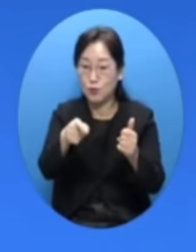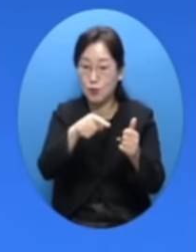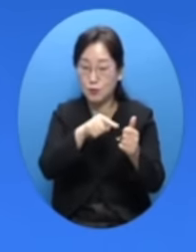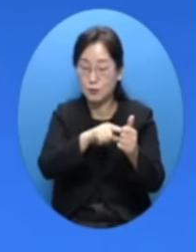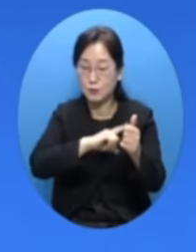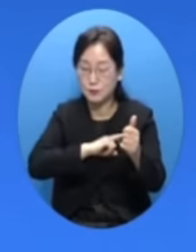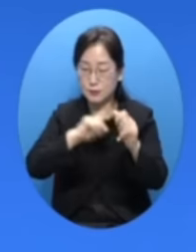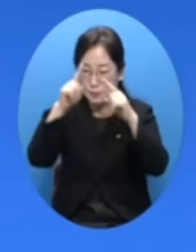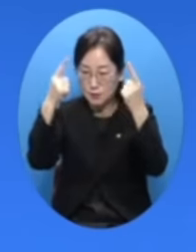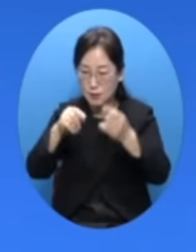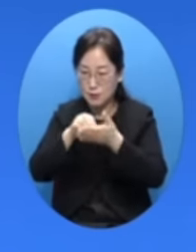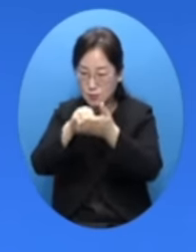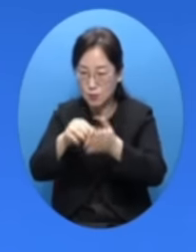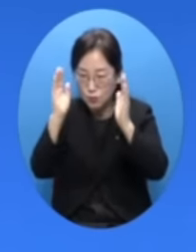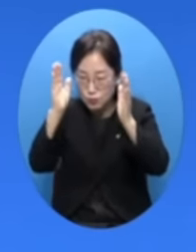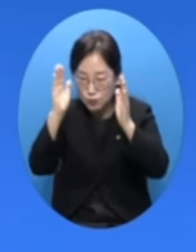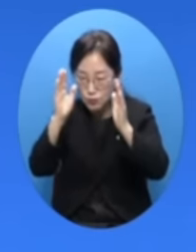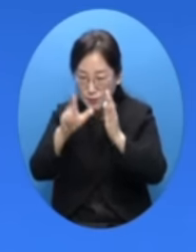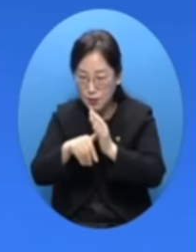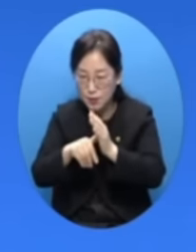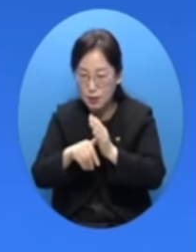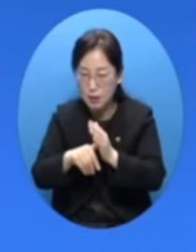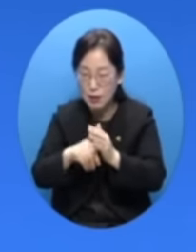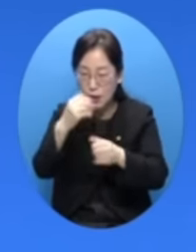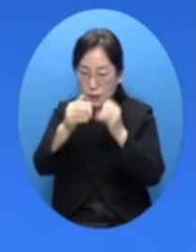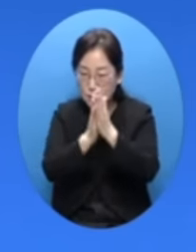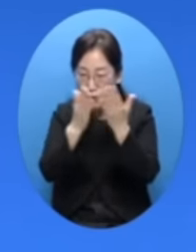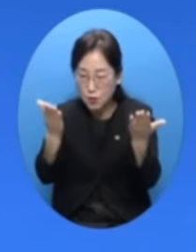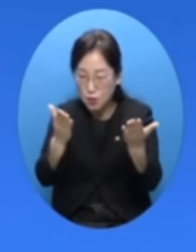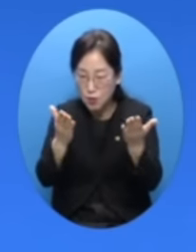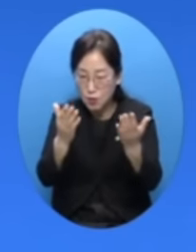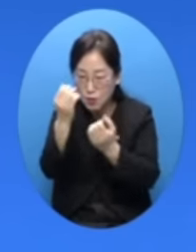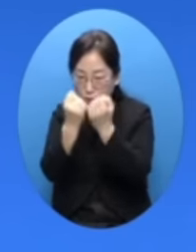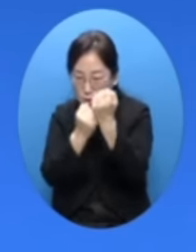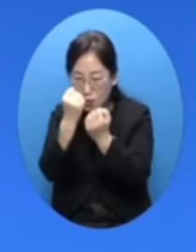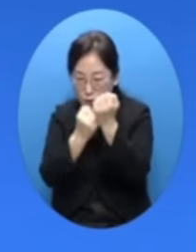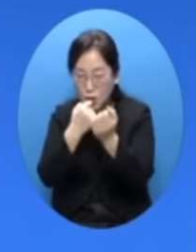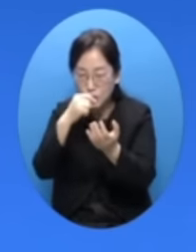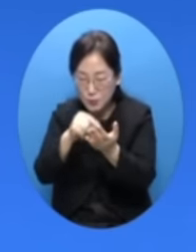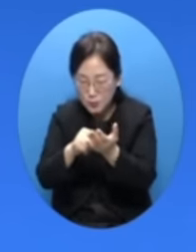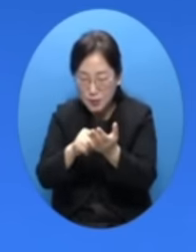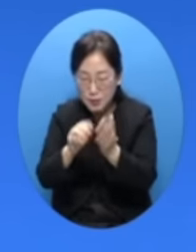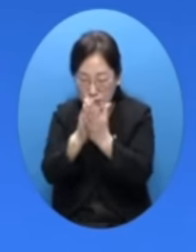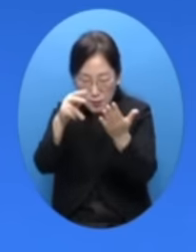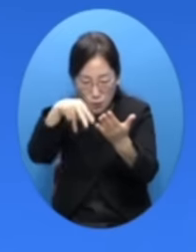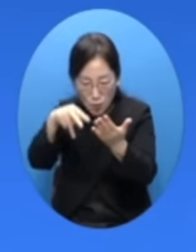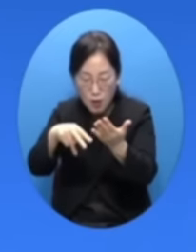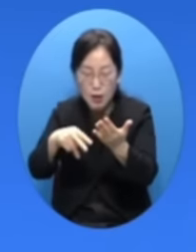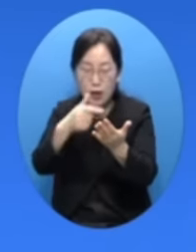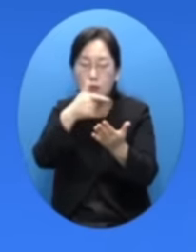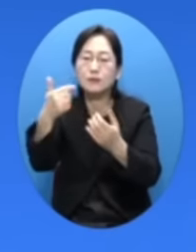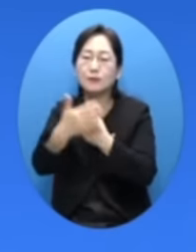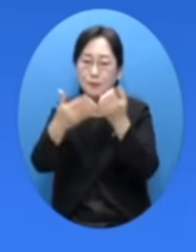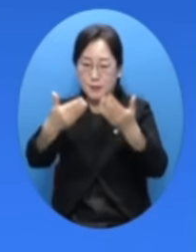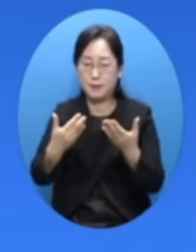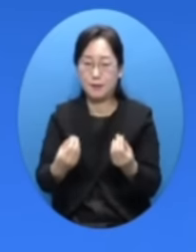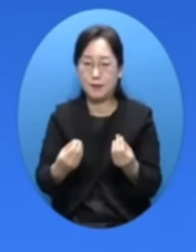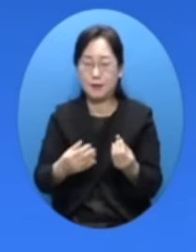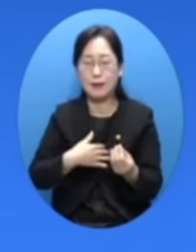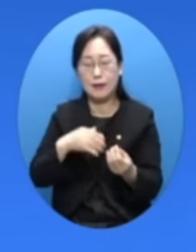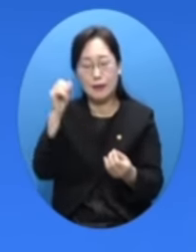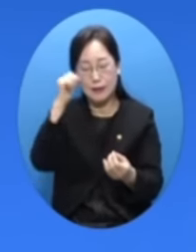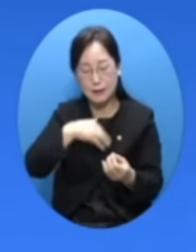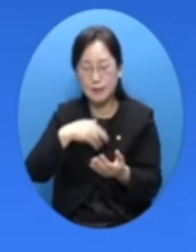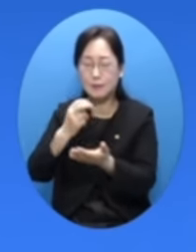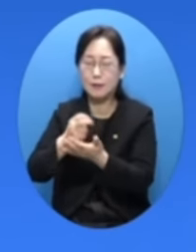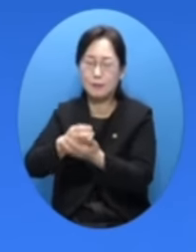성경에 여러 가지 해석하는 책들을 보고 큰 은혜를 받았습니다. 그래서 나는 법률 공부가 맞지 않고